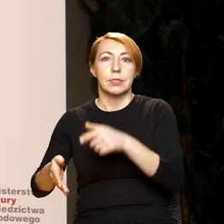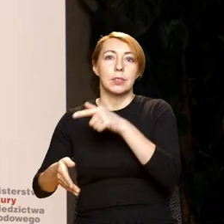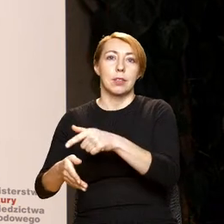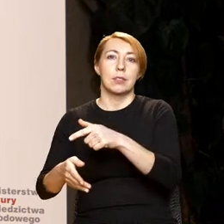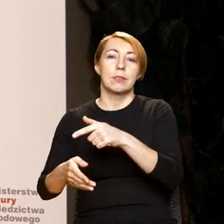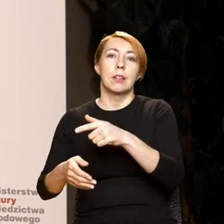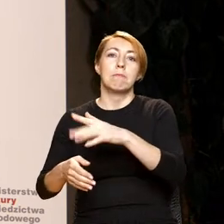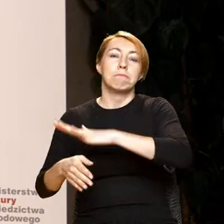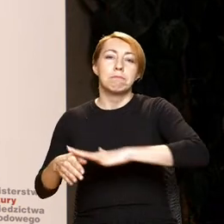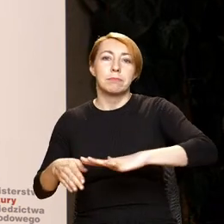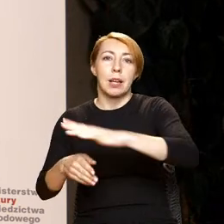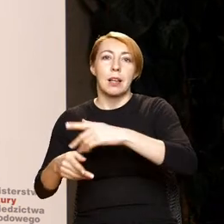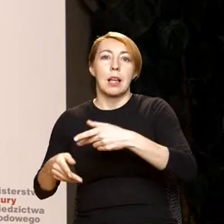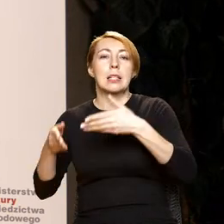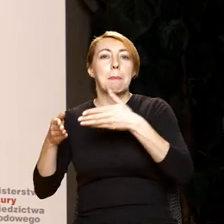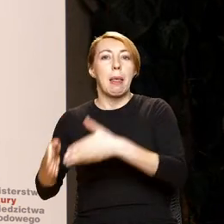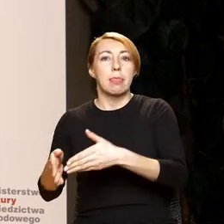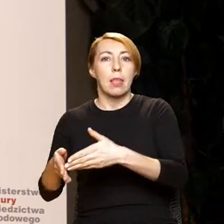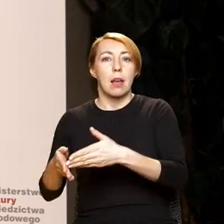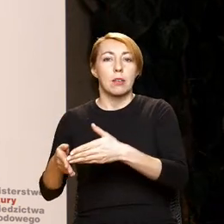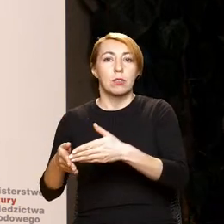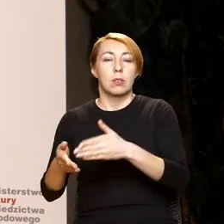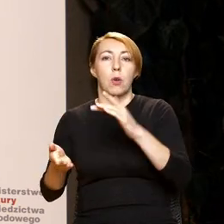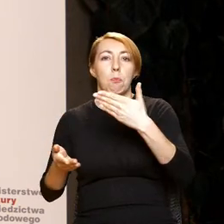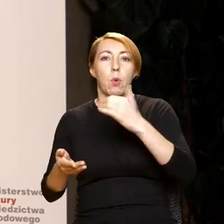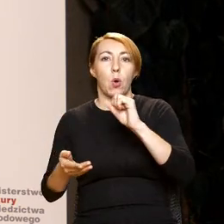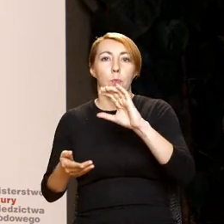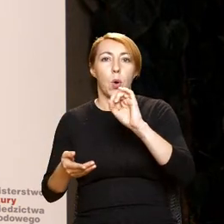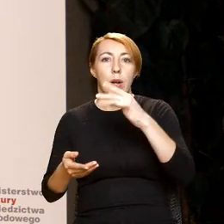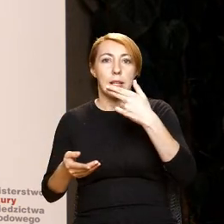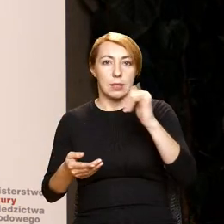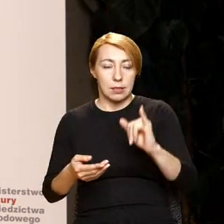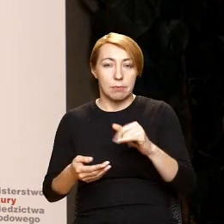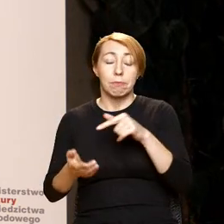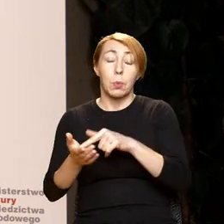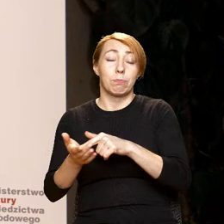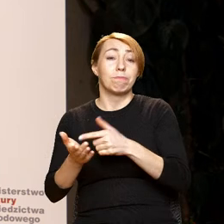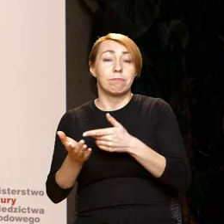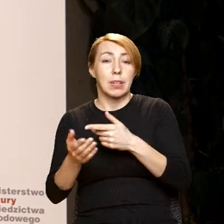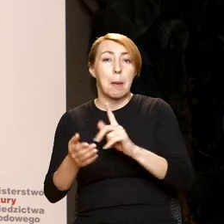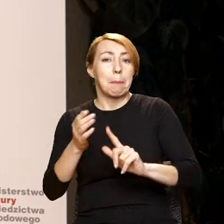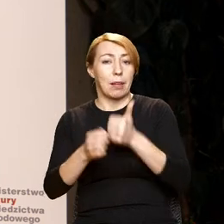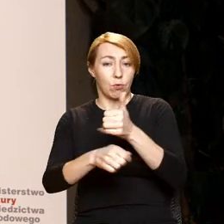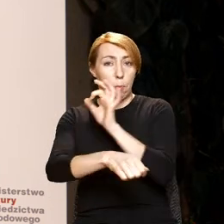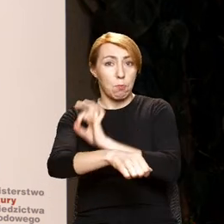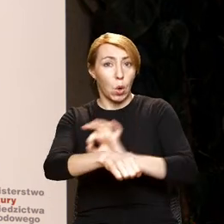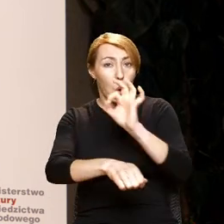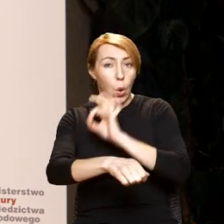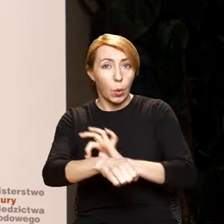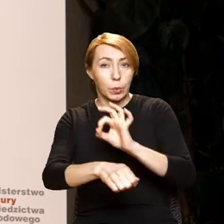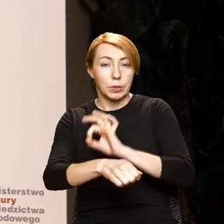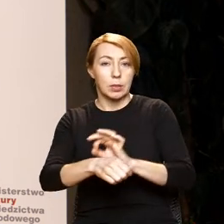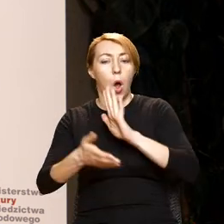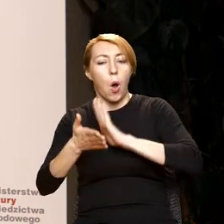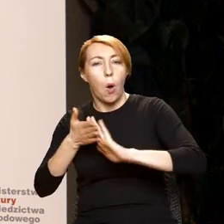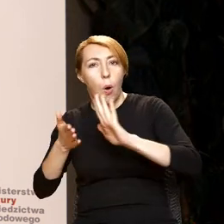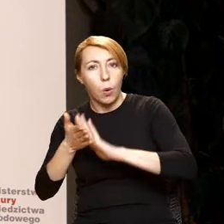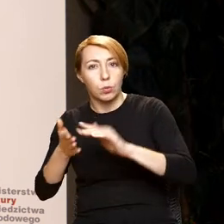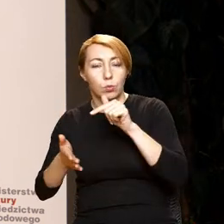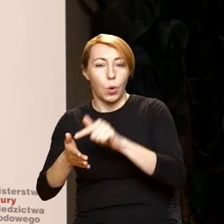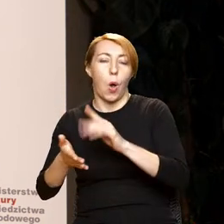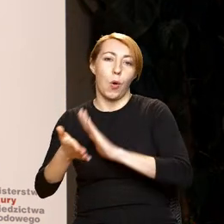Polskiej Emigracji, na cmentarzu w Montmorency. I ten nasz, jeden z naszych pierwszych projektów konserwatorskich to właśnie